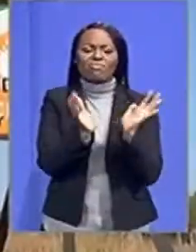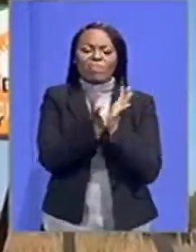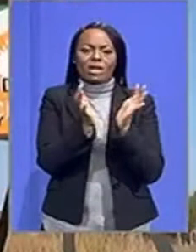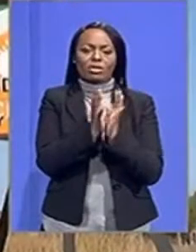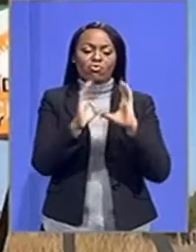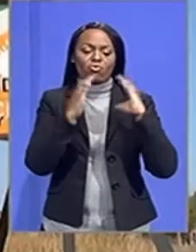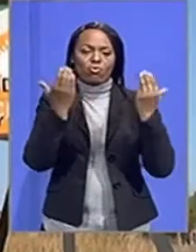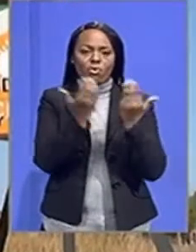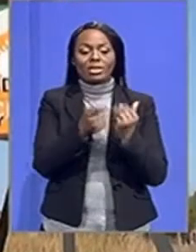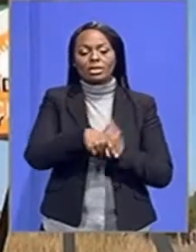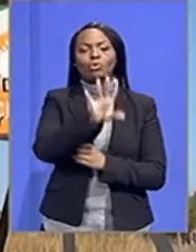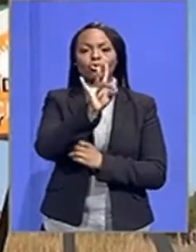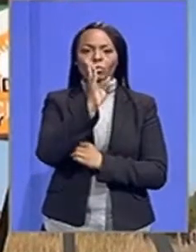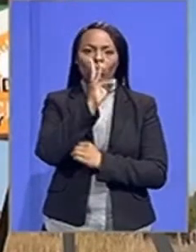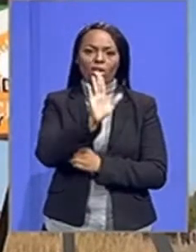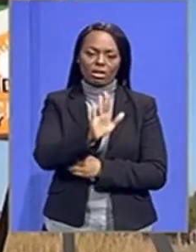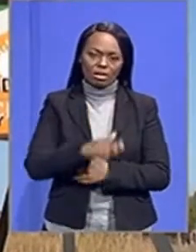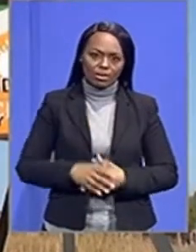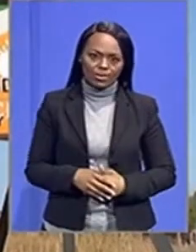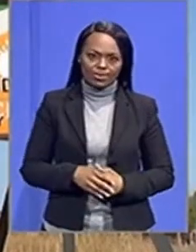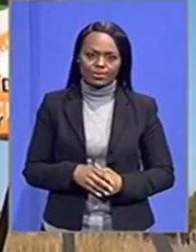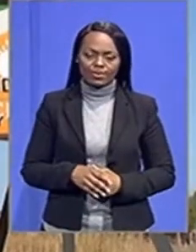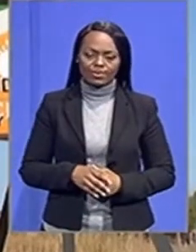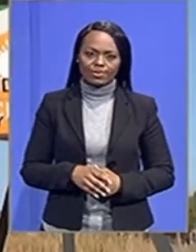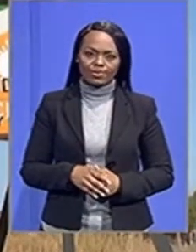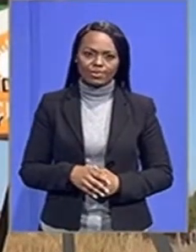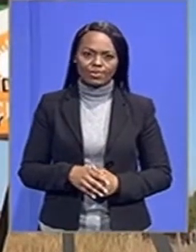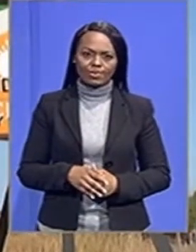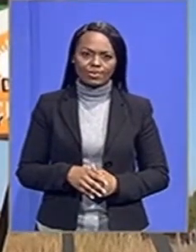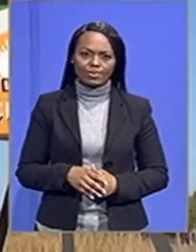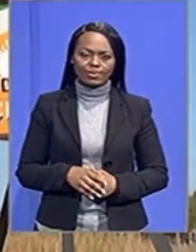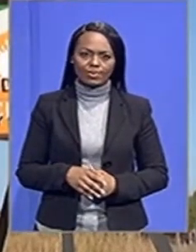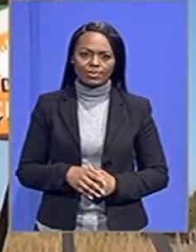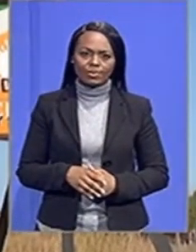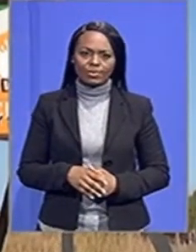komiti ena ka la bobedi. Makgala Masiteng, SABC News, Welkom.